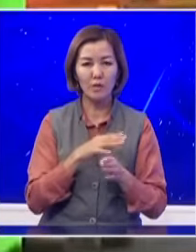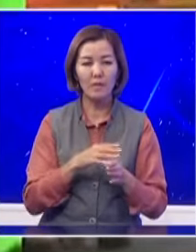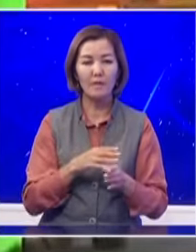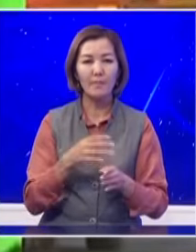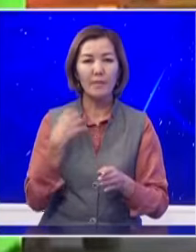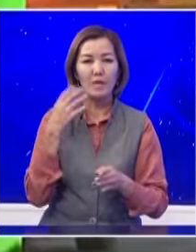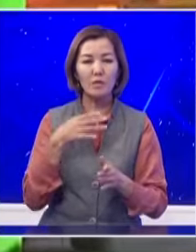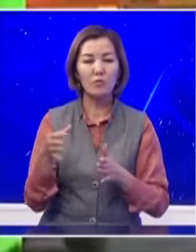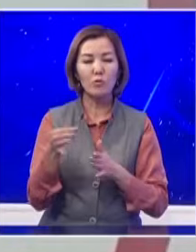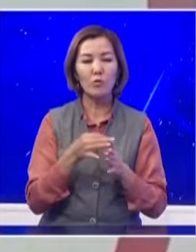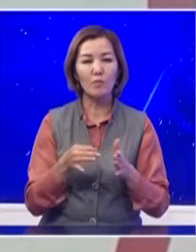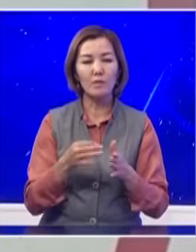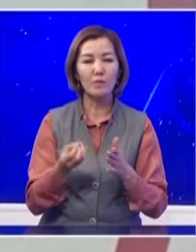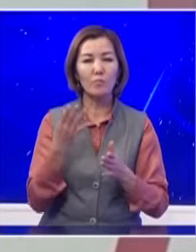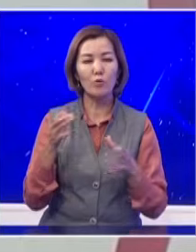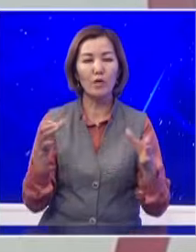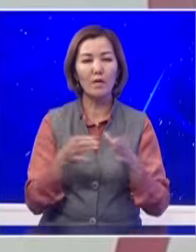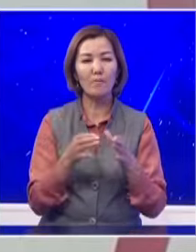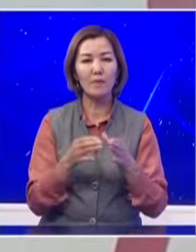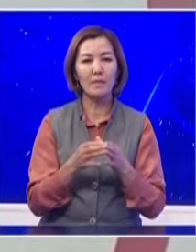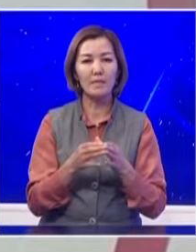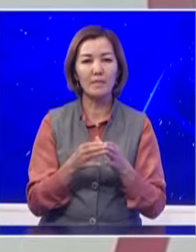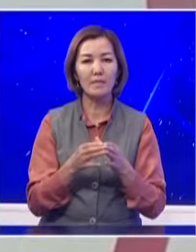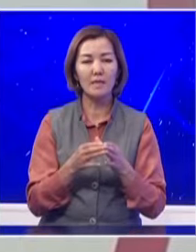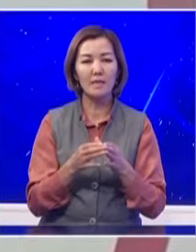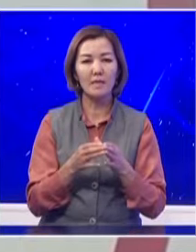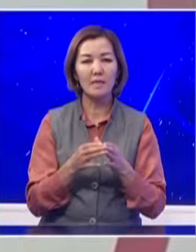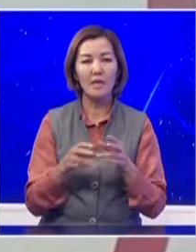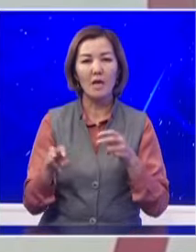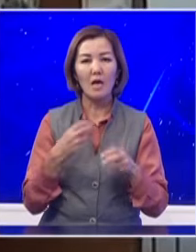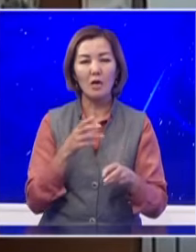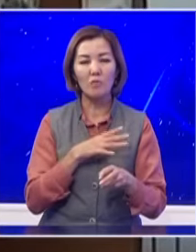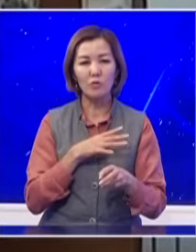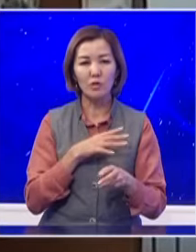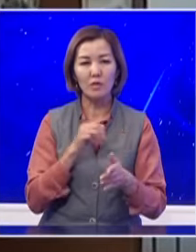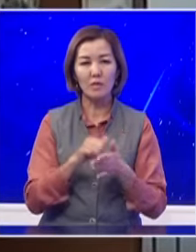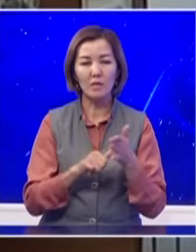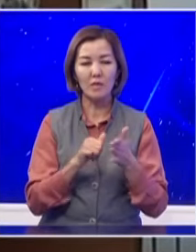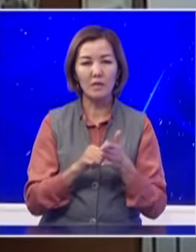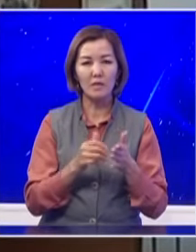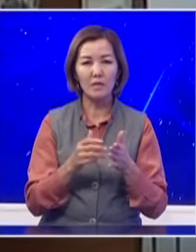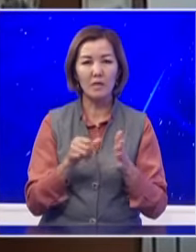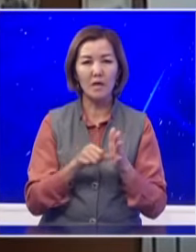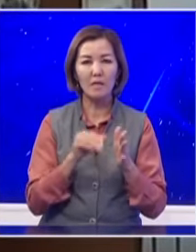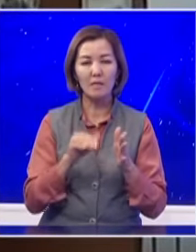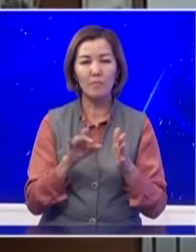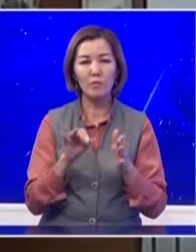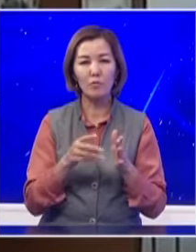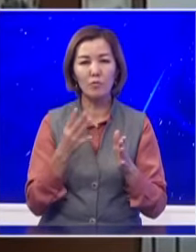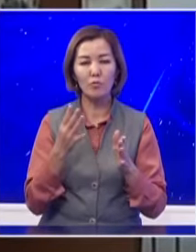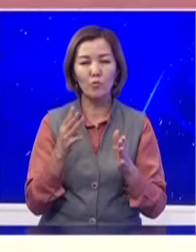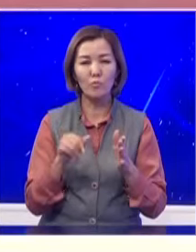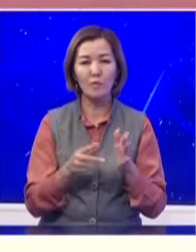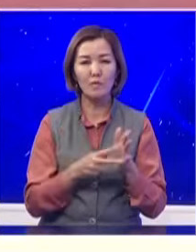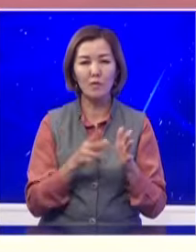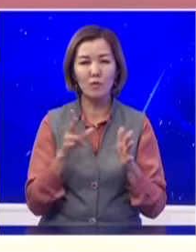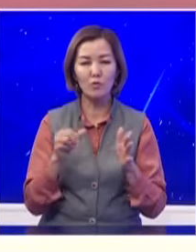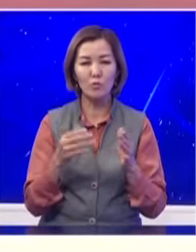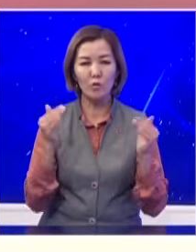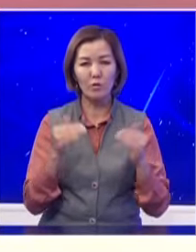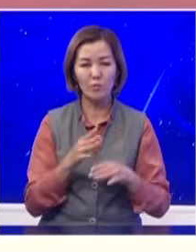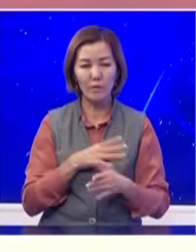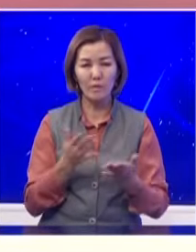Қызылорда облысындағы мұнай компаниясының газ өндіру құрылғыларының бірінен ақау шықты. Салдарынан өндіріс көлемі 6000 тоннадан 4800 тоннаға дейін азайып